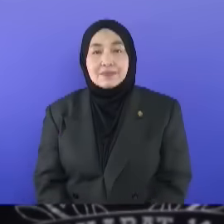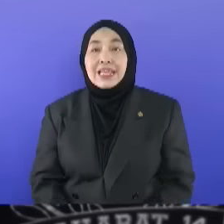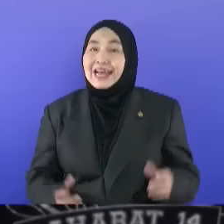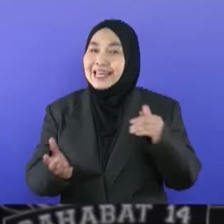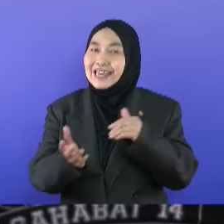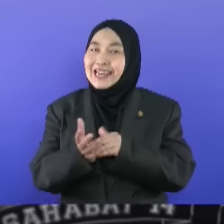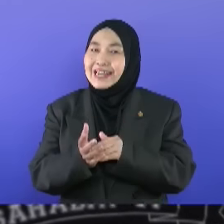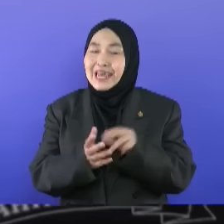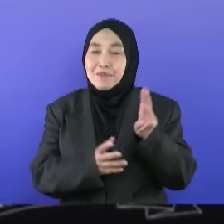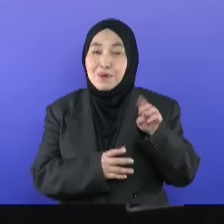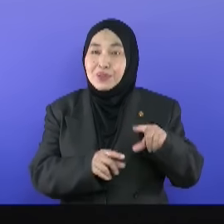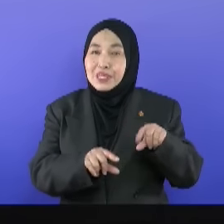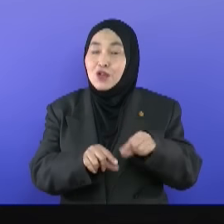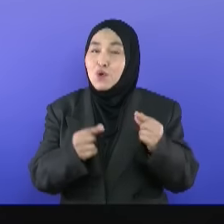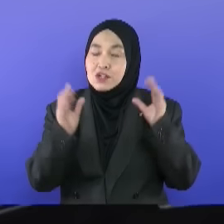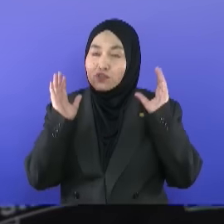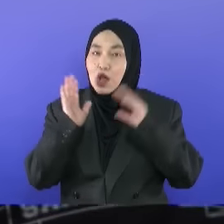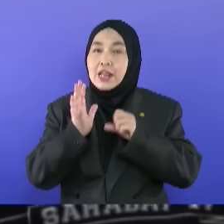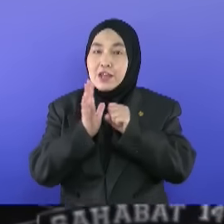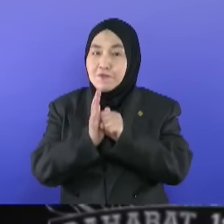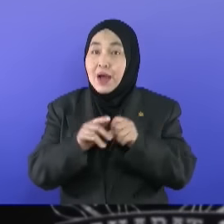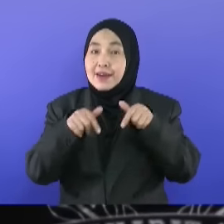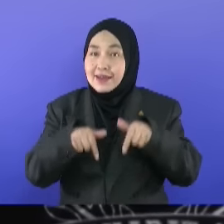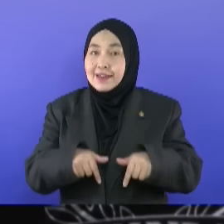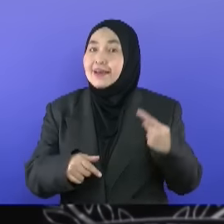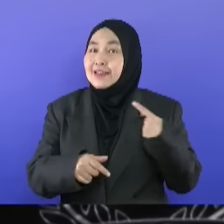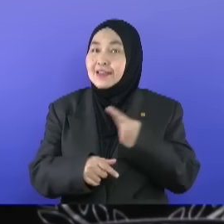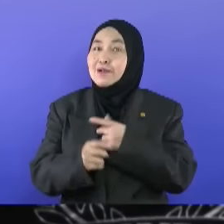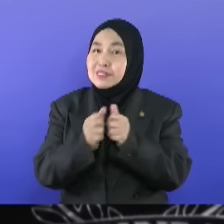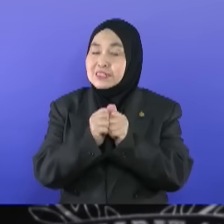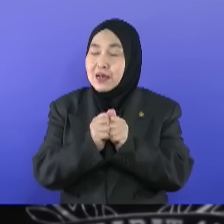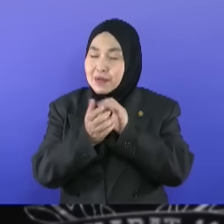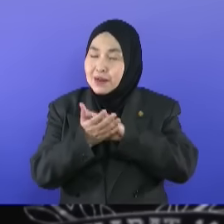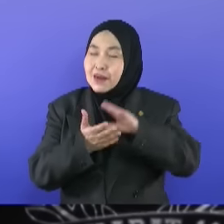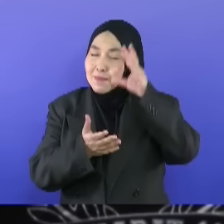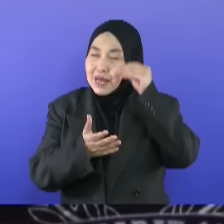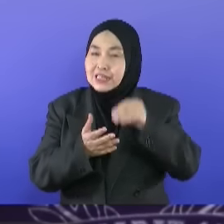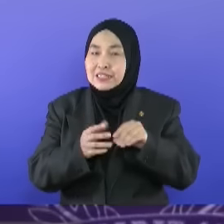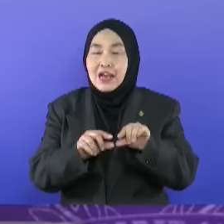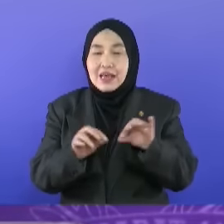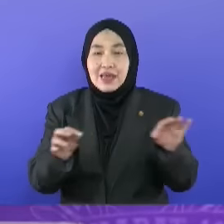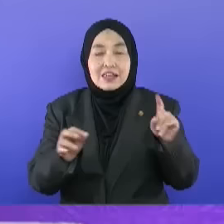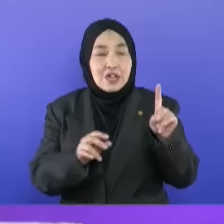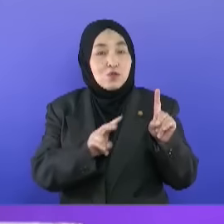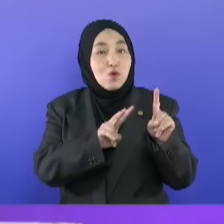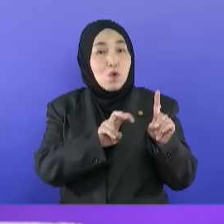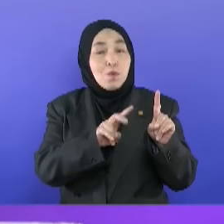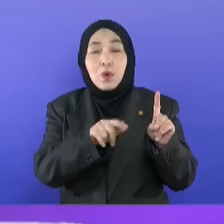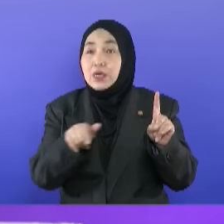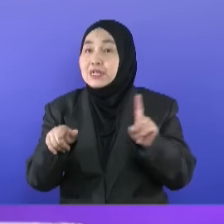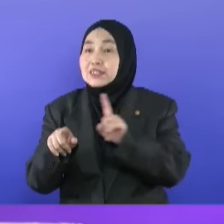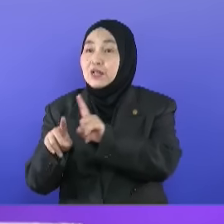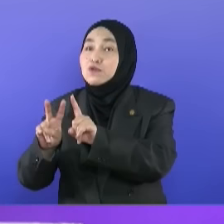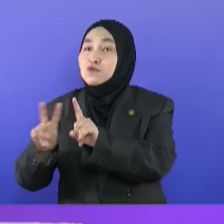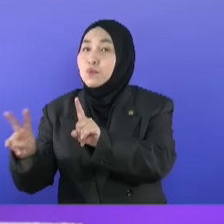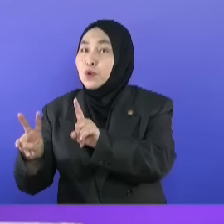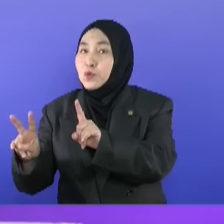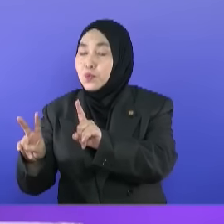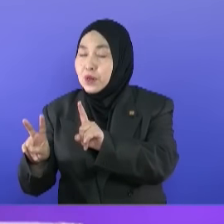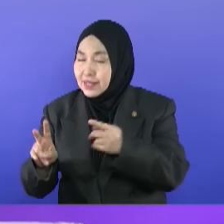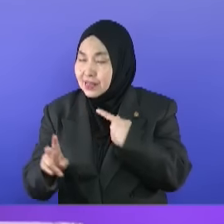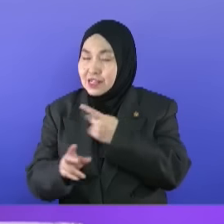Kembali kita dalam My Quran Time Quran Solat infaq. Pada hari ini sama-sama kita mendalami ayat 120 hingga ayat yang ke-12. Dan sudah